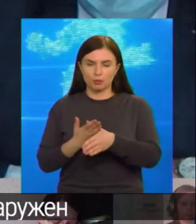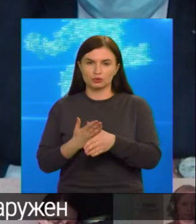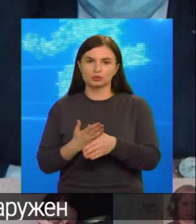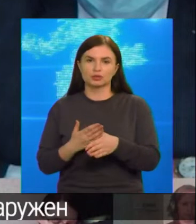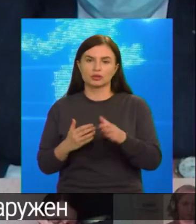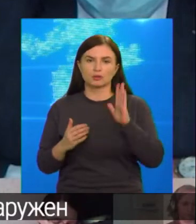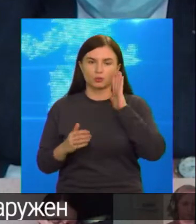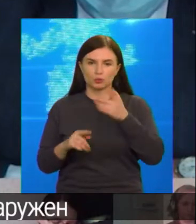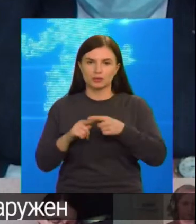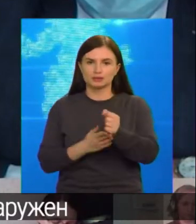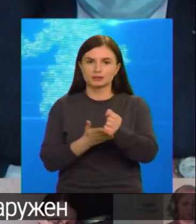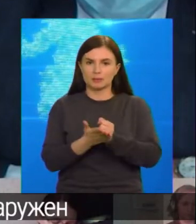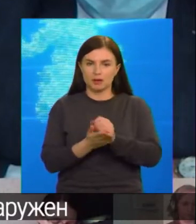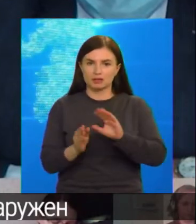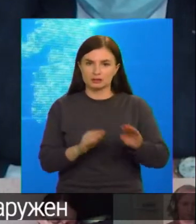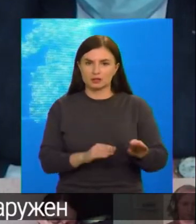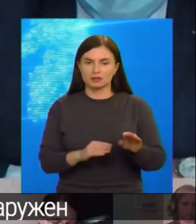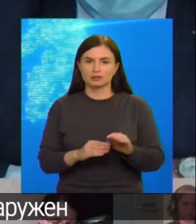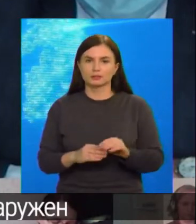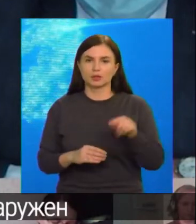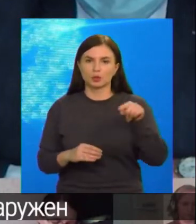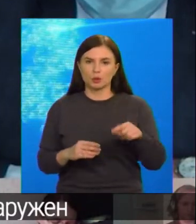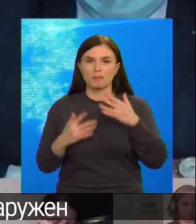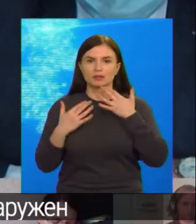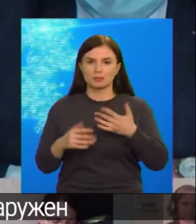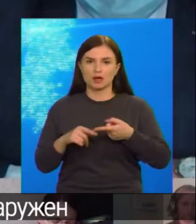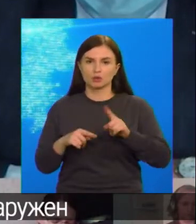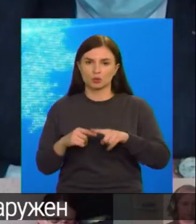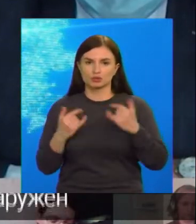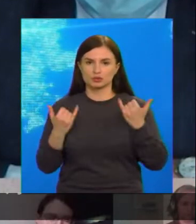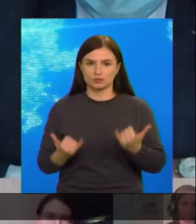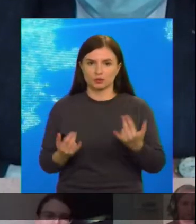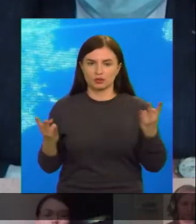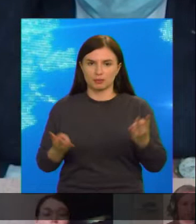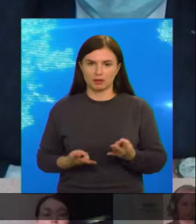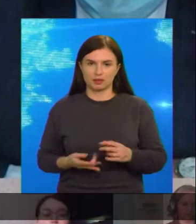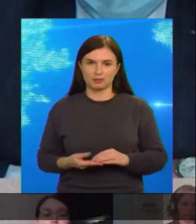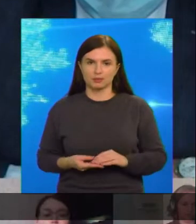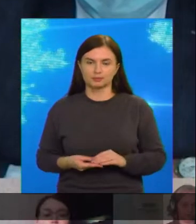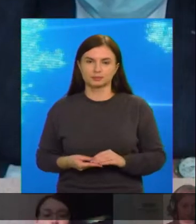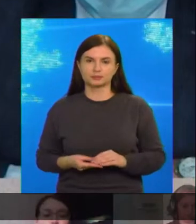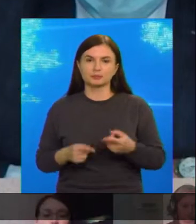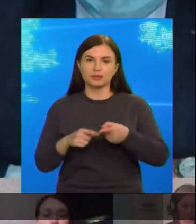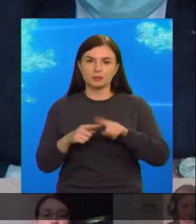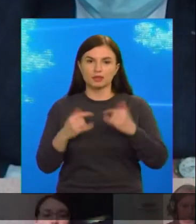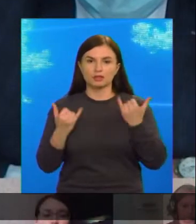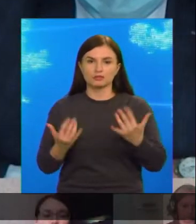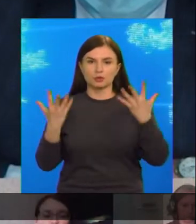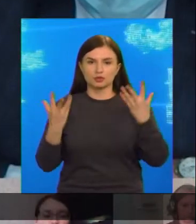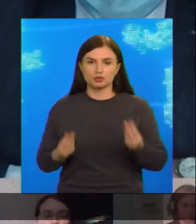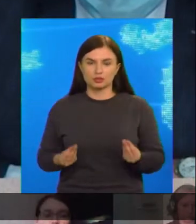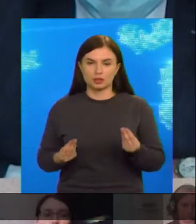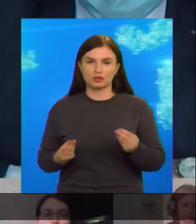этот запас на уровне той потребности, которая сегодня необходима. Поэтому на сегодняшний